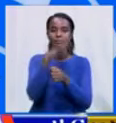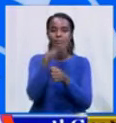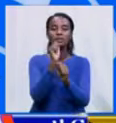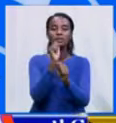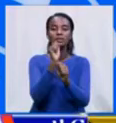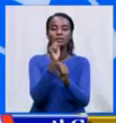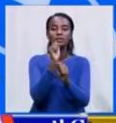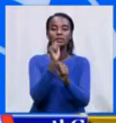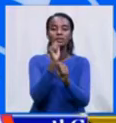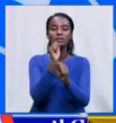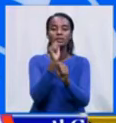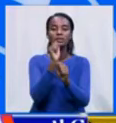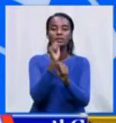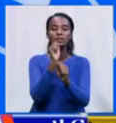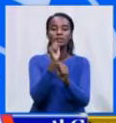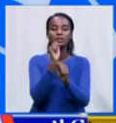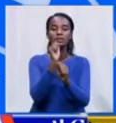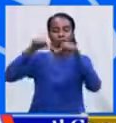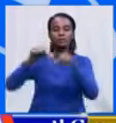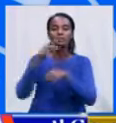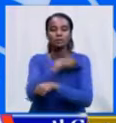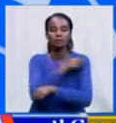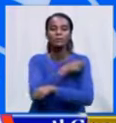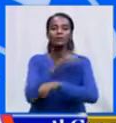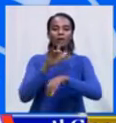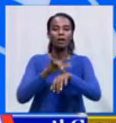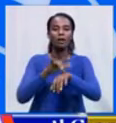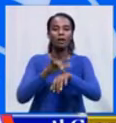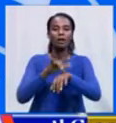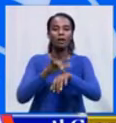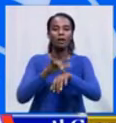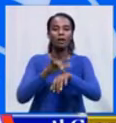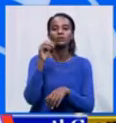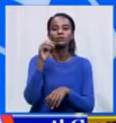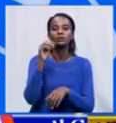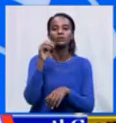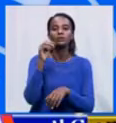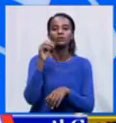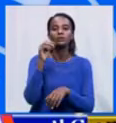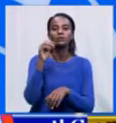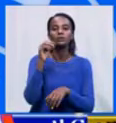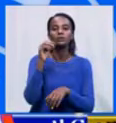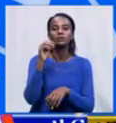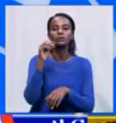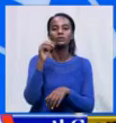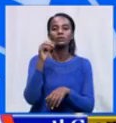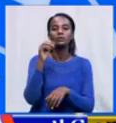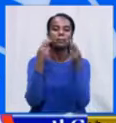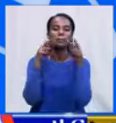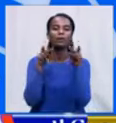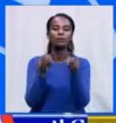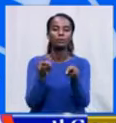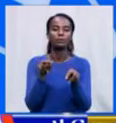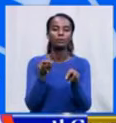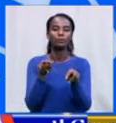ደግሞ በለይቶ ማቆያ ህክምና ላይ እንደሚገኙም የኢትዮጵያ ዜና አገልግሎት አመላክቷል።